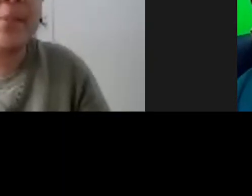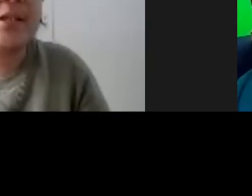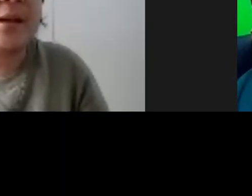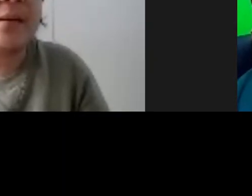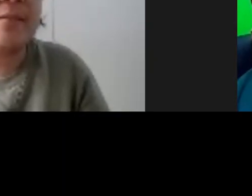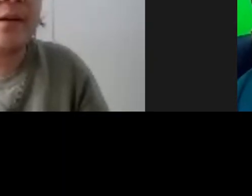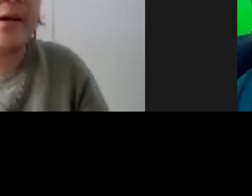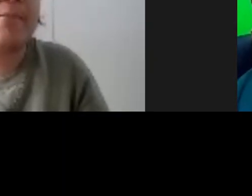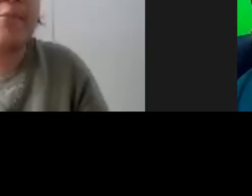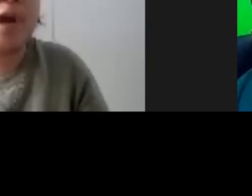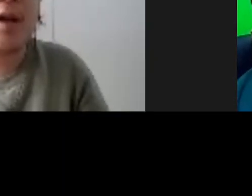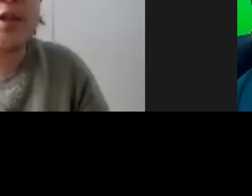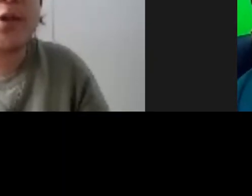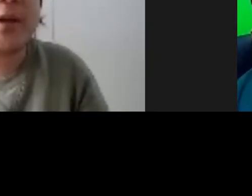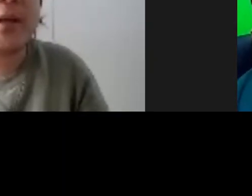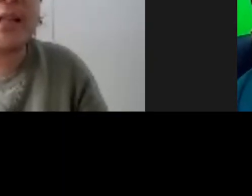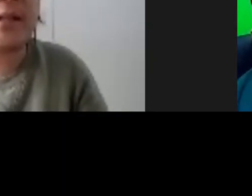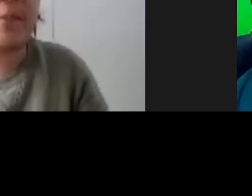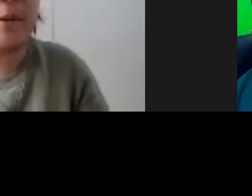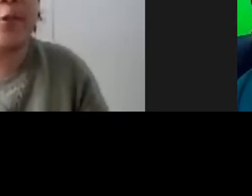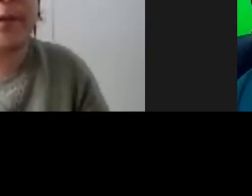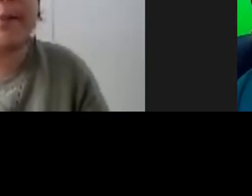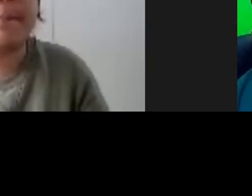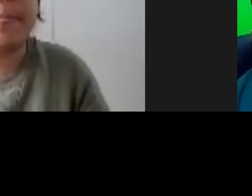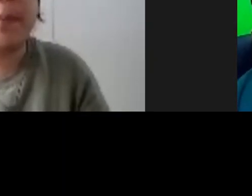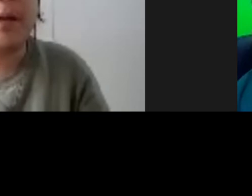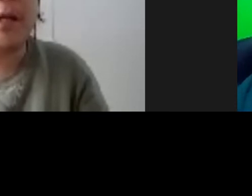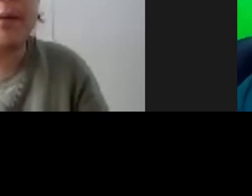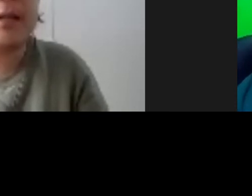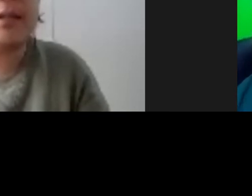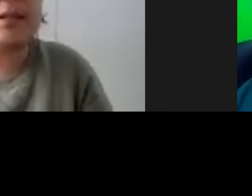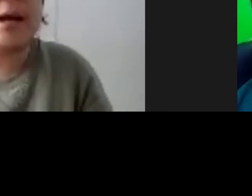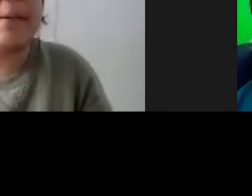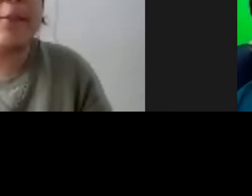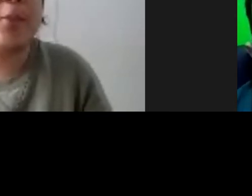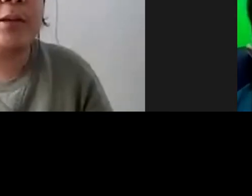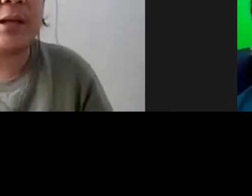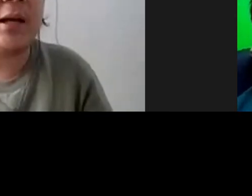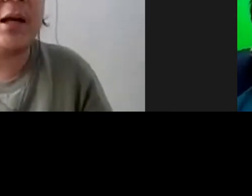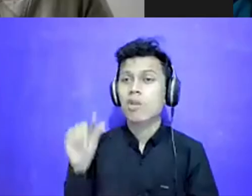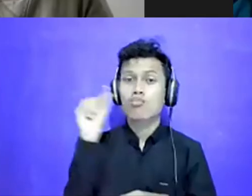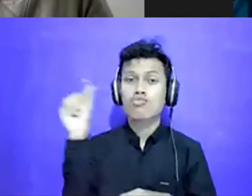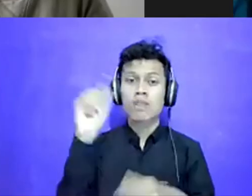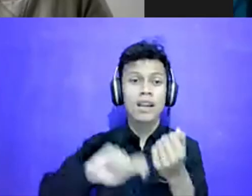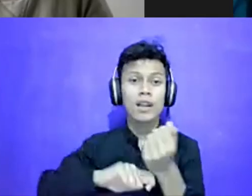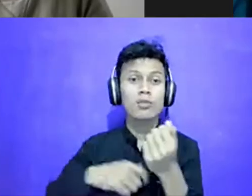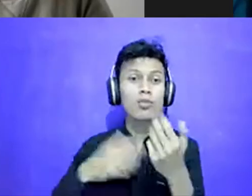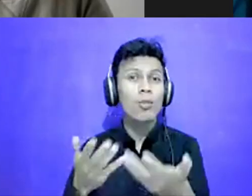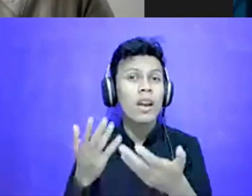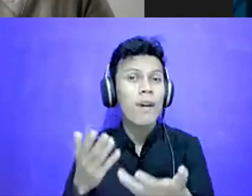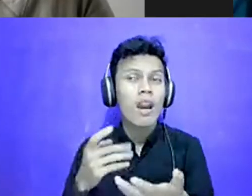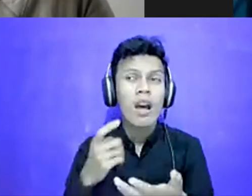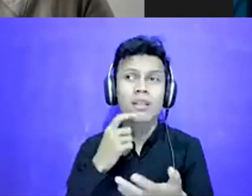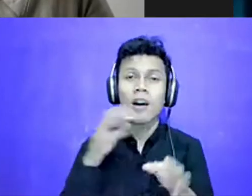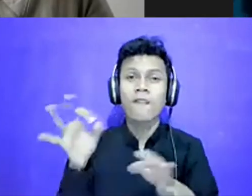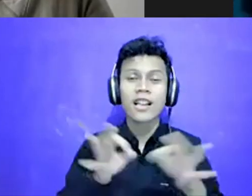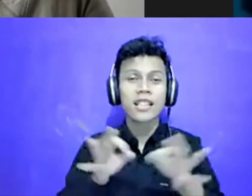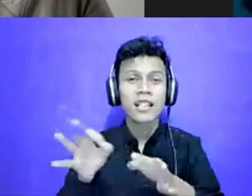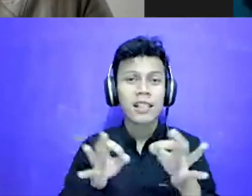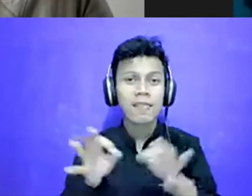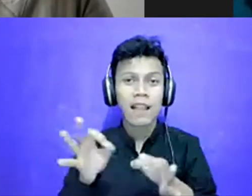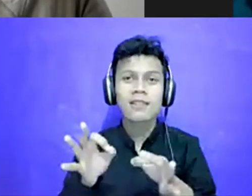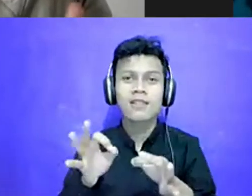tapi kita bisa melakukan survei sentimen publik, bagaimana sih tanggapan publik terhadap fasilitas ini, dengan